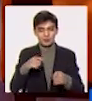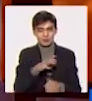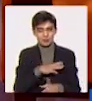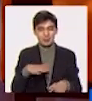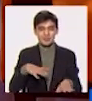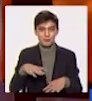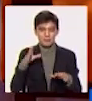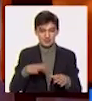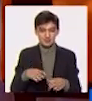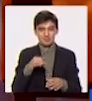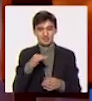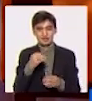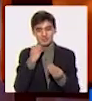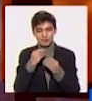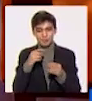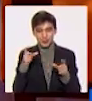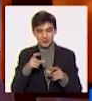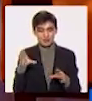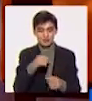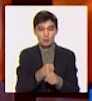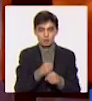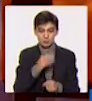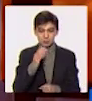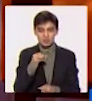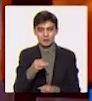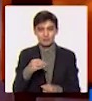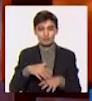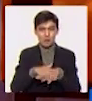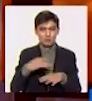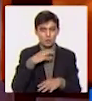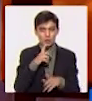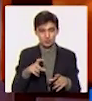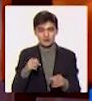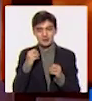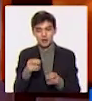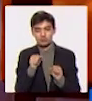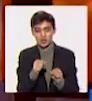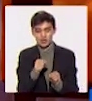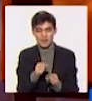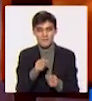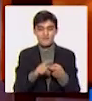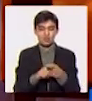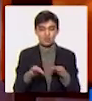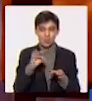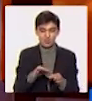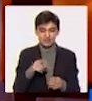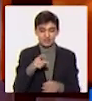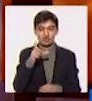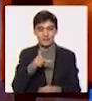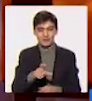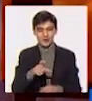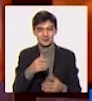сауда орындары жұмыс істейді. Бірақ адам көп жүретін сауда нысандарына барғанда вирустан қалай қорғанып жүруге болады? Адам қолы